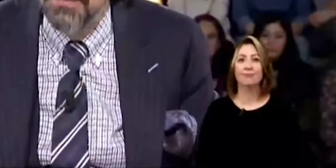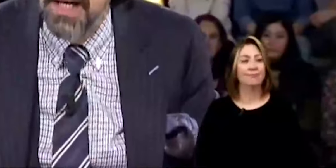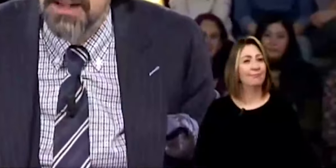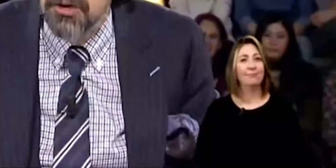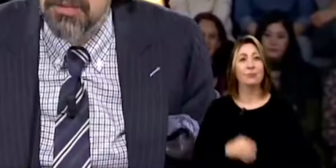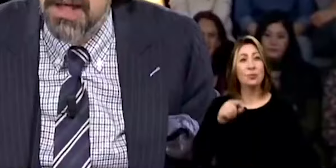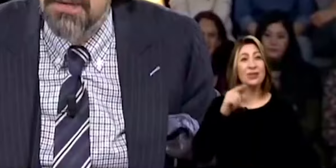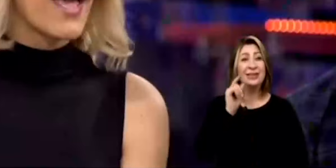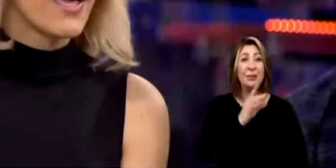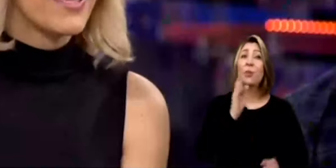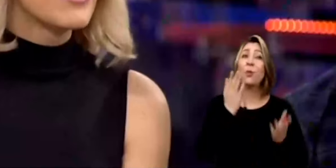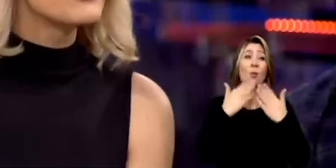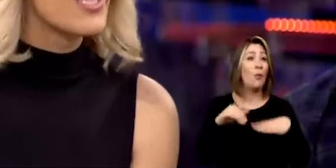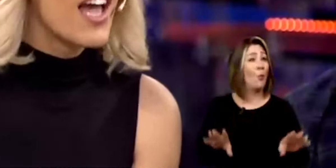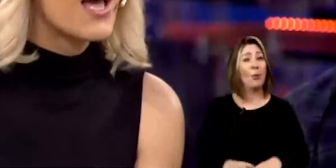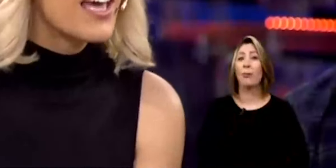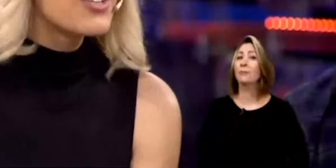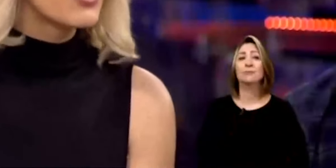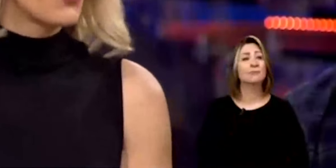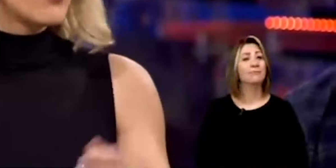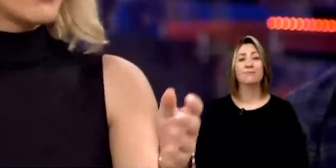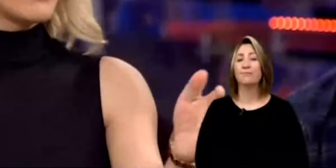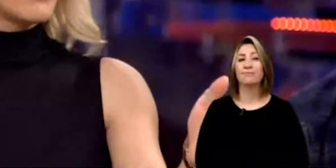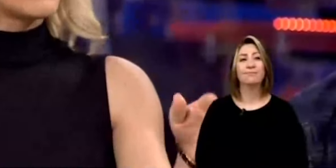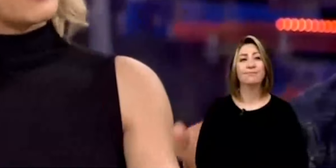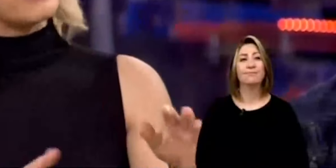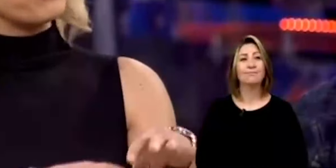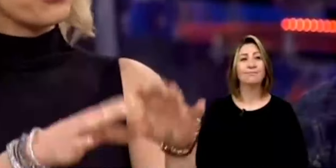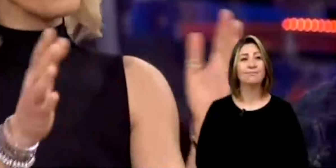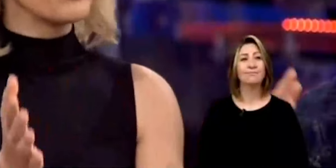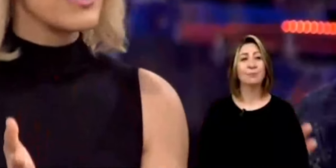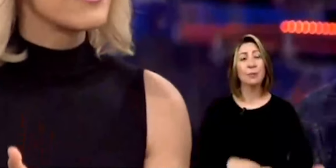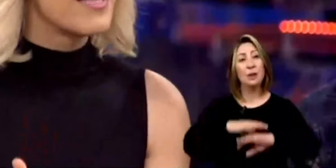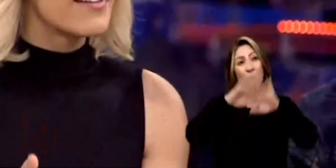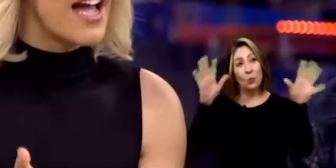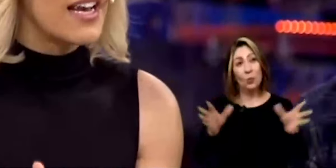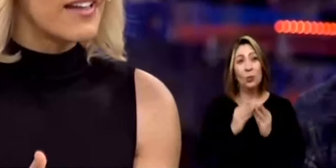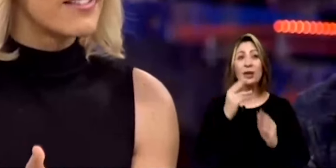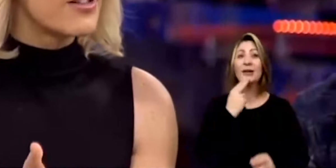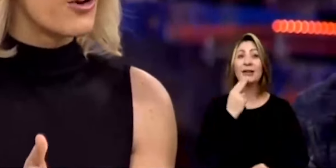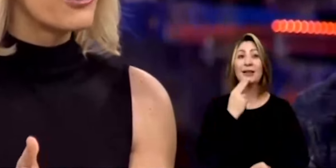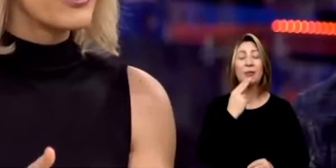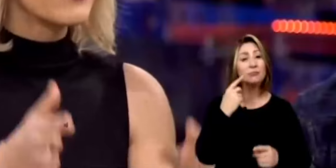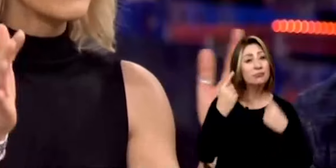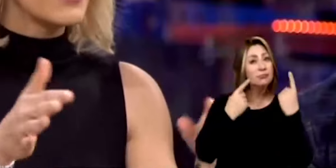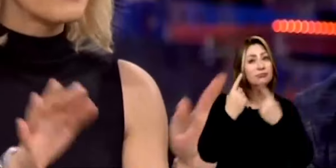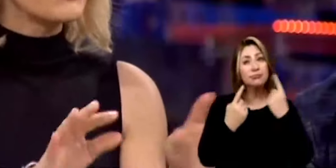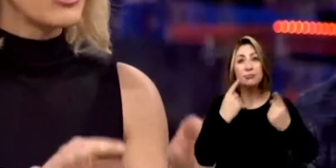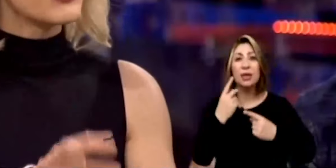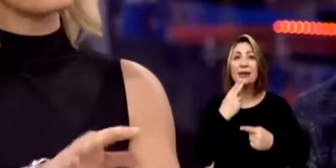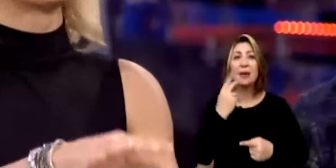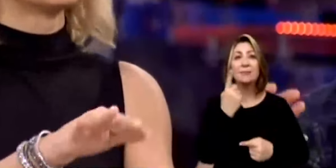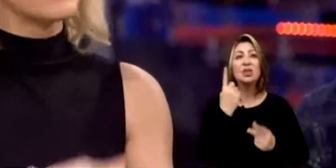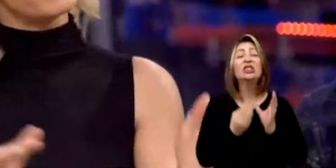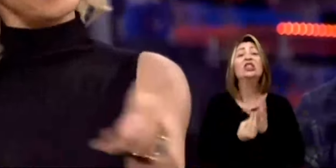kaliteme baktırmaya gidiyorum keşke, diye. Keşke olsa. Keşke şöyle bütün kadınlar değerlendiriliyor. kadınlarda bir